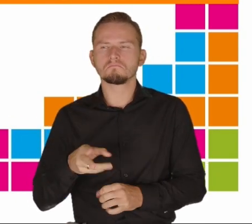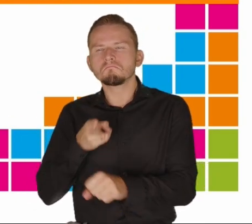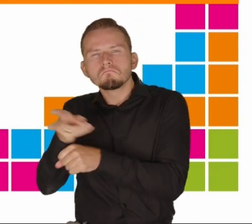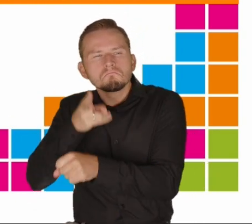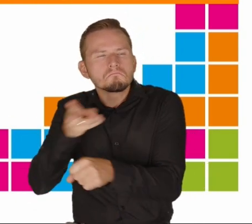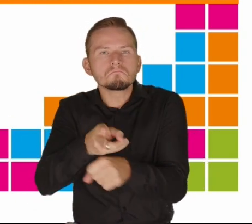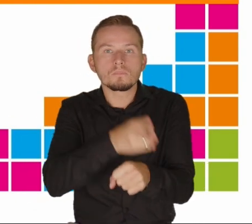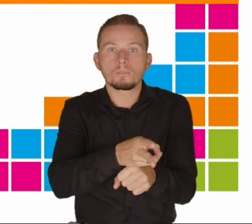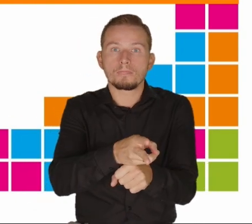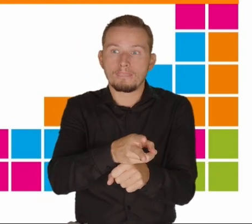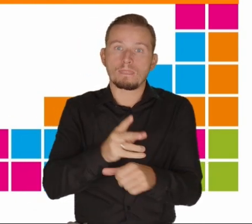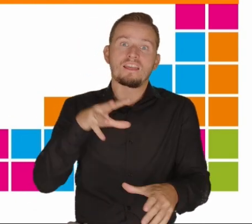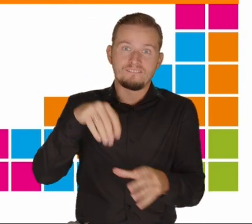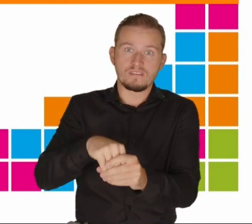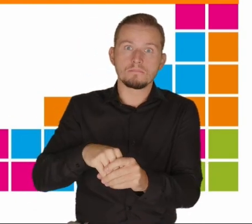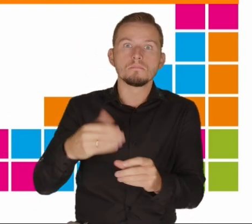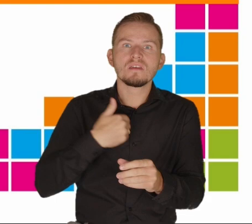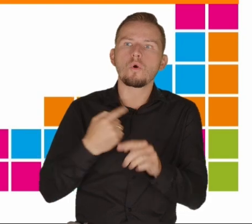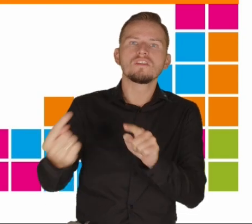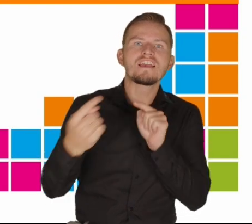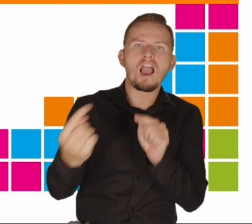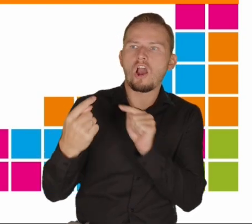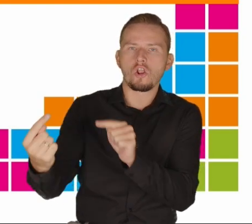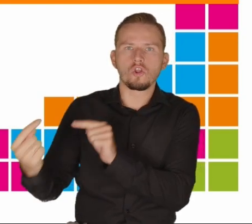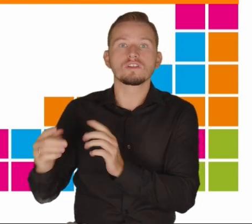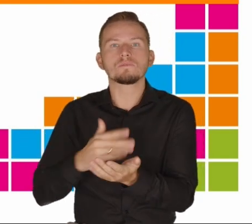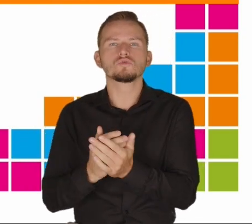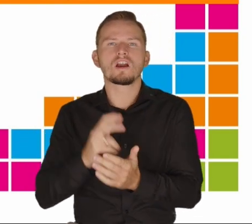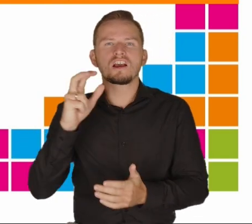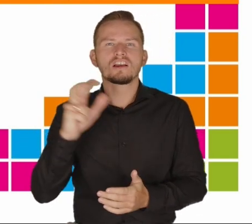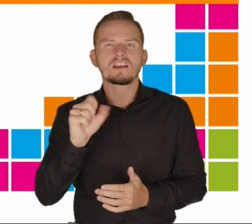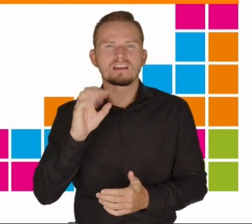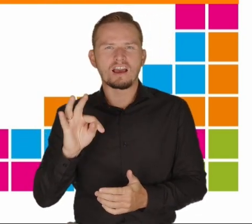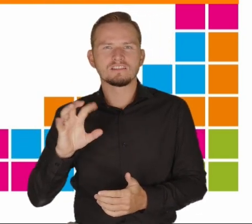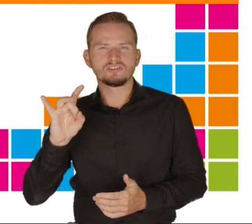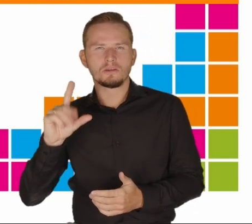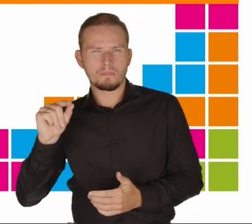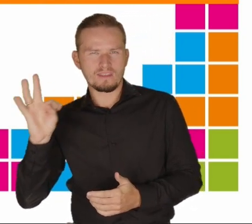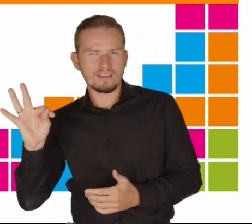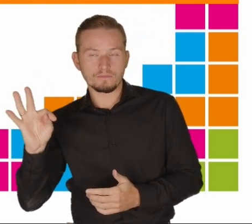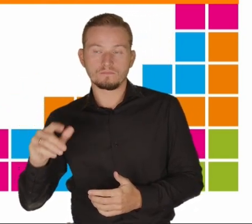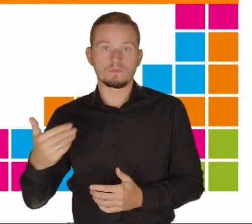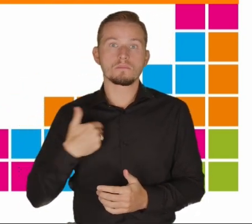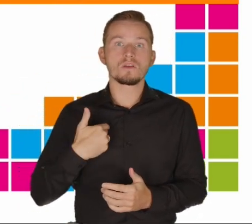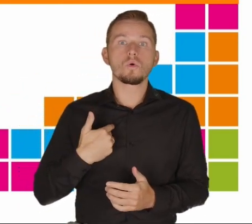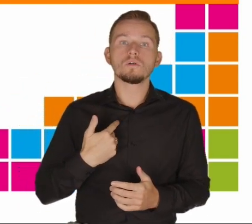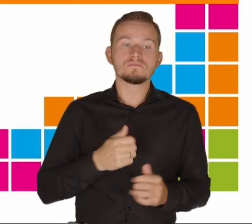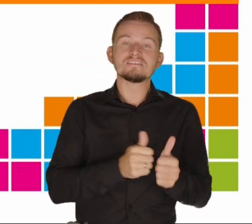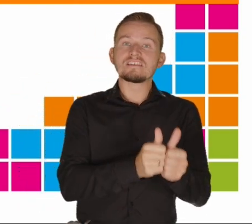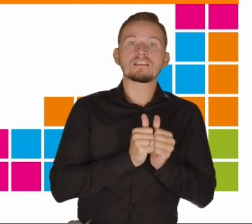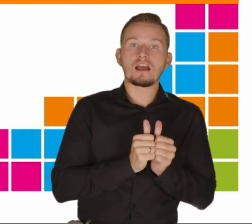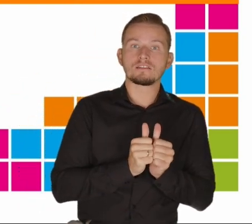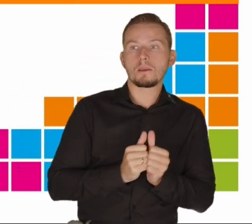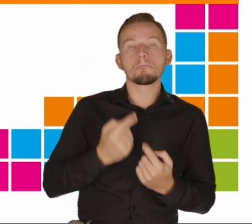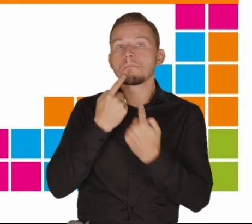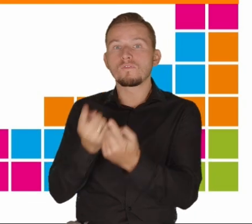z jednym z wersji czata GPT i tam takie zadanie było, żeby w pewnym momencie czatowi GPT powiedzieć, że on nie